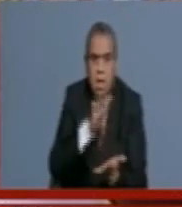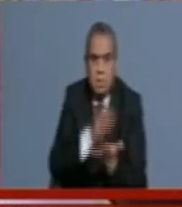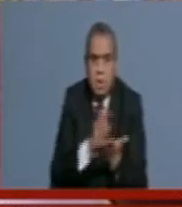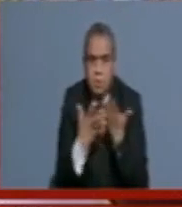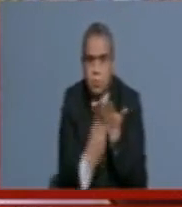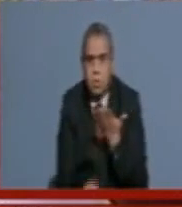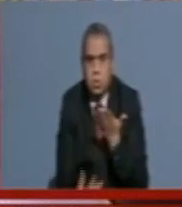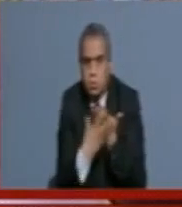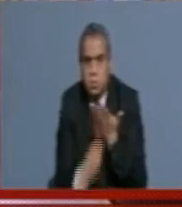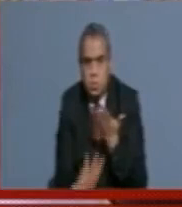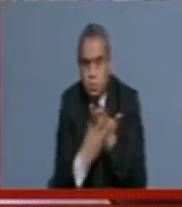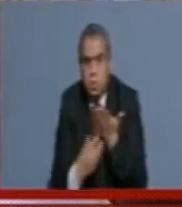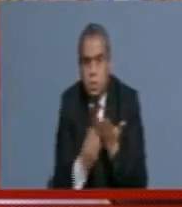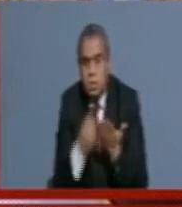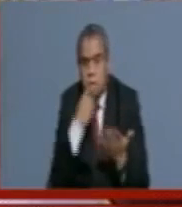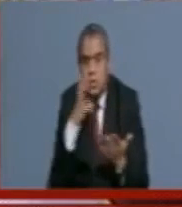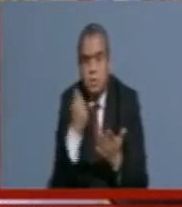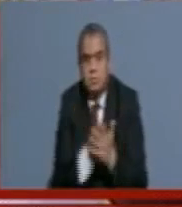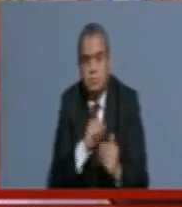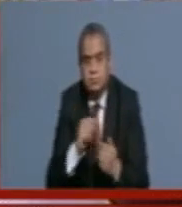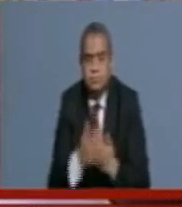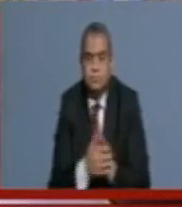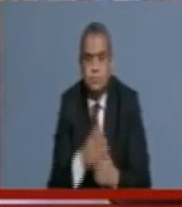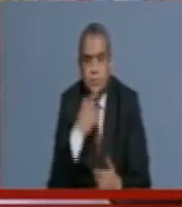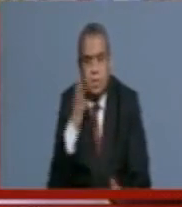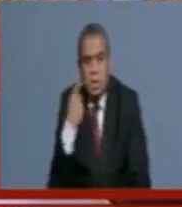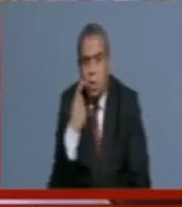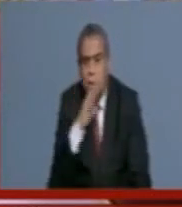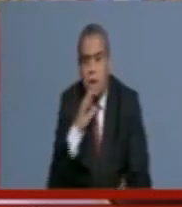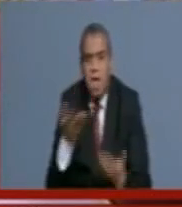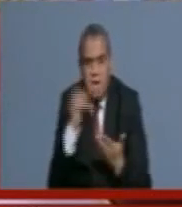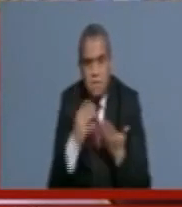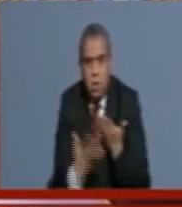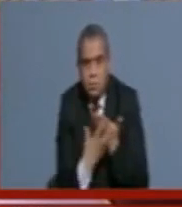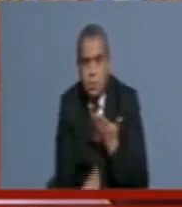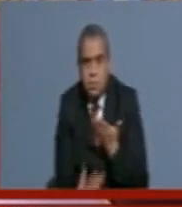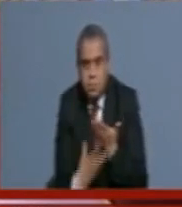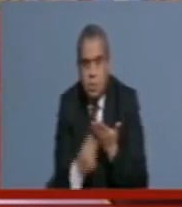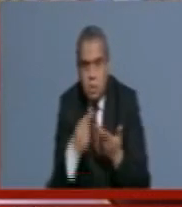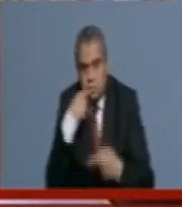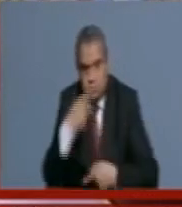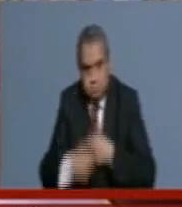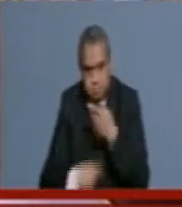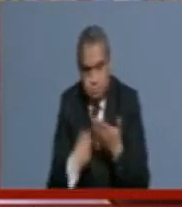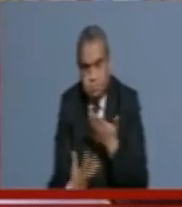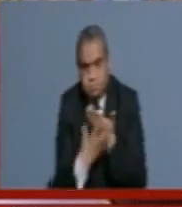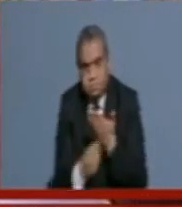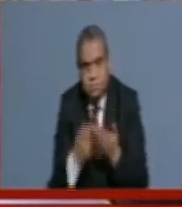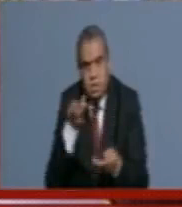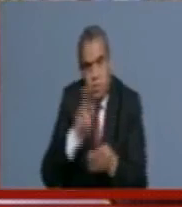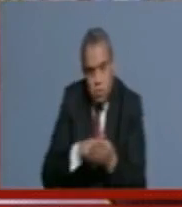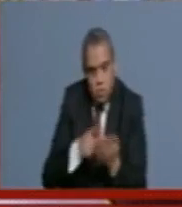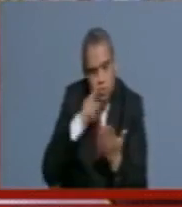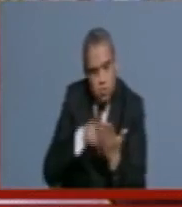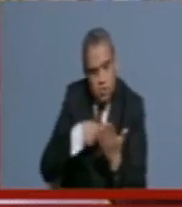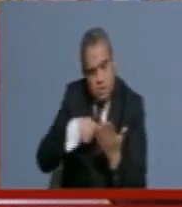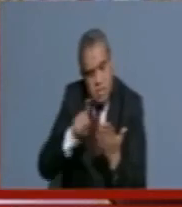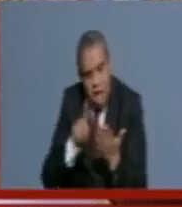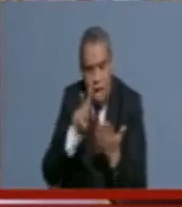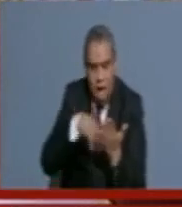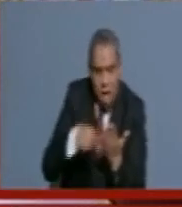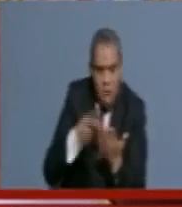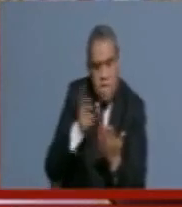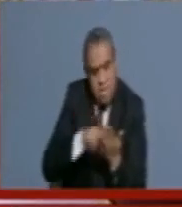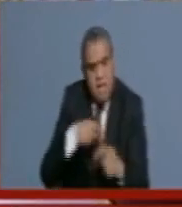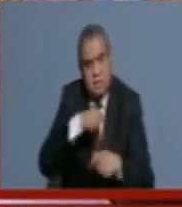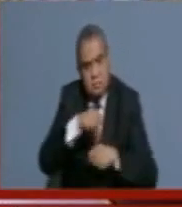بدايه ما بتبقى اكثر من ورقه، فبيحصل فيها تكرار وبنراجعها ونتاكد، وبيحصل فيها